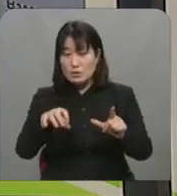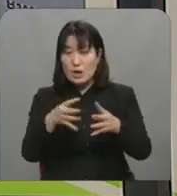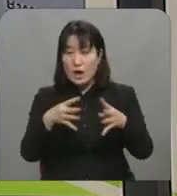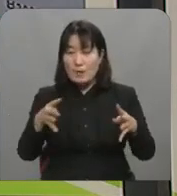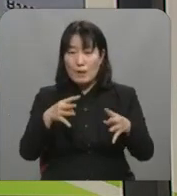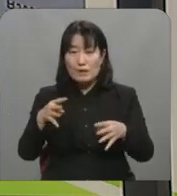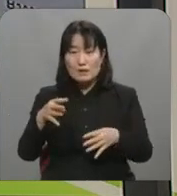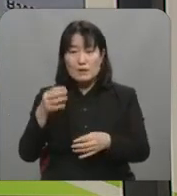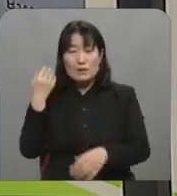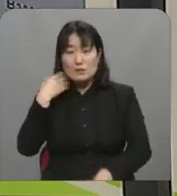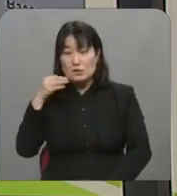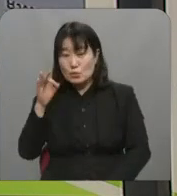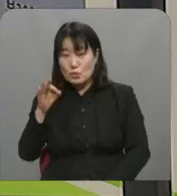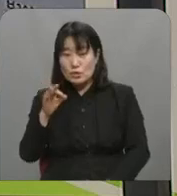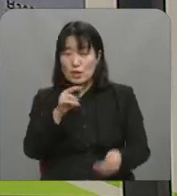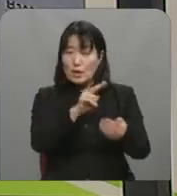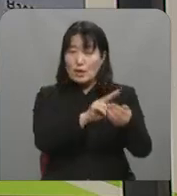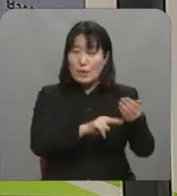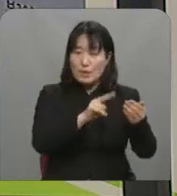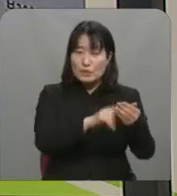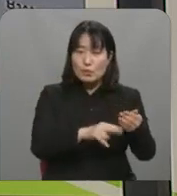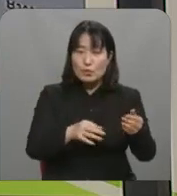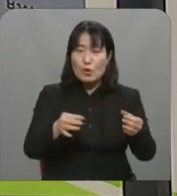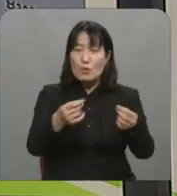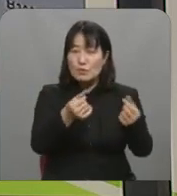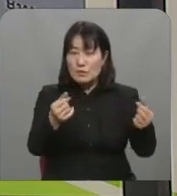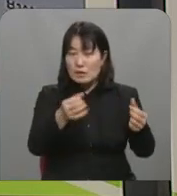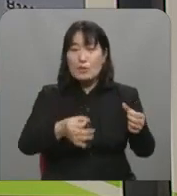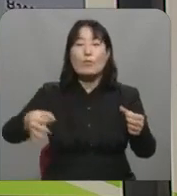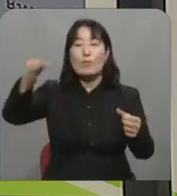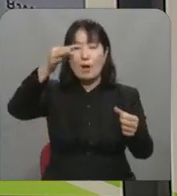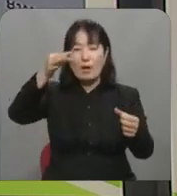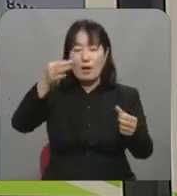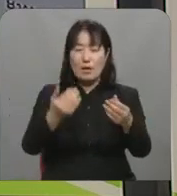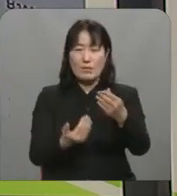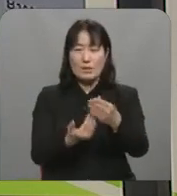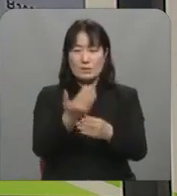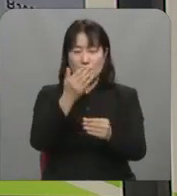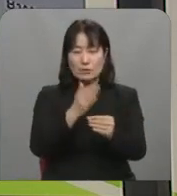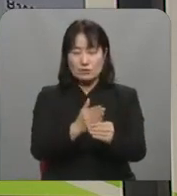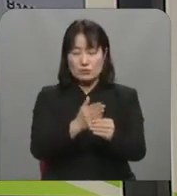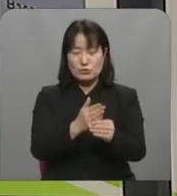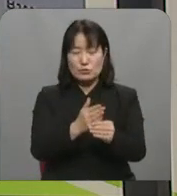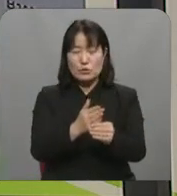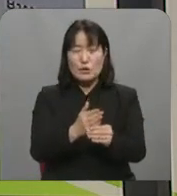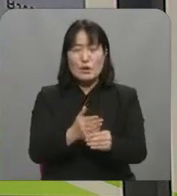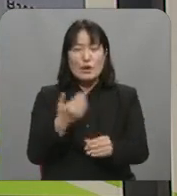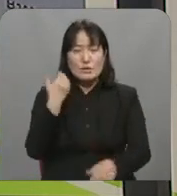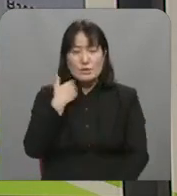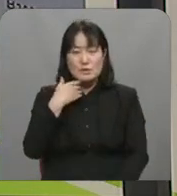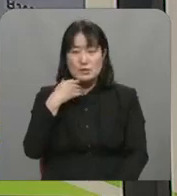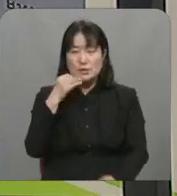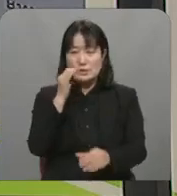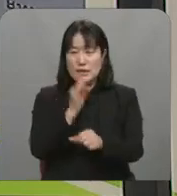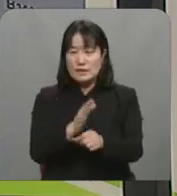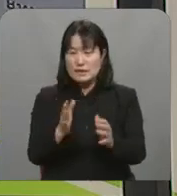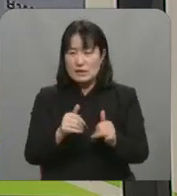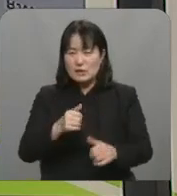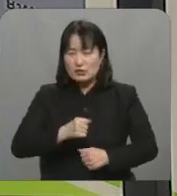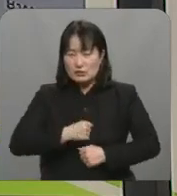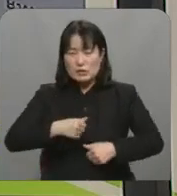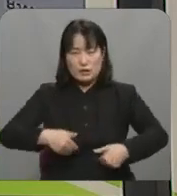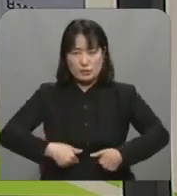가격이 매매가와 비슷하거나 매매가를 웃도는 경우가 생기고 있어 세입자들의 주의가 필요합니다. 이영혜 기자의